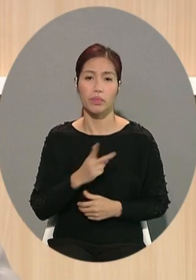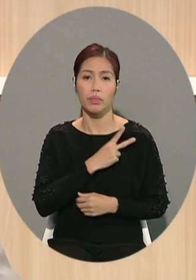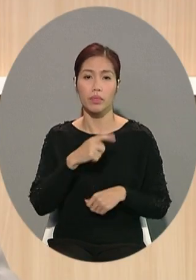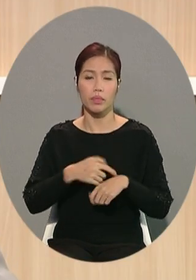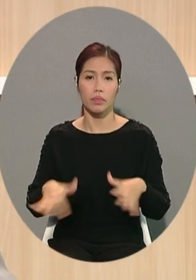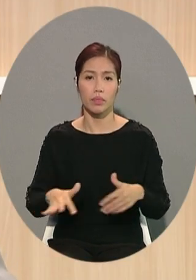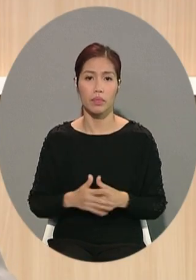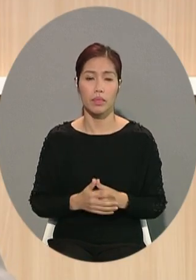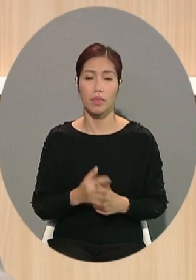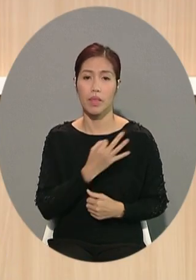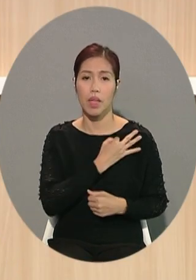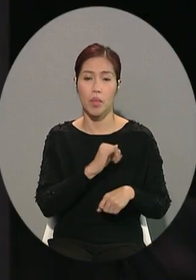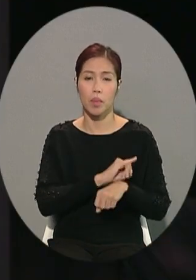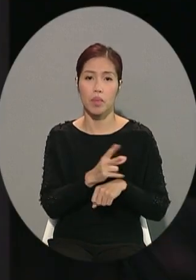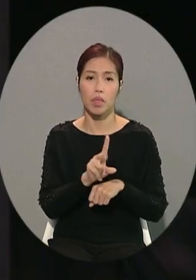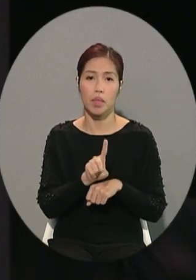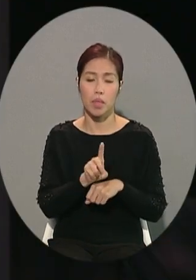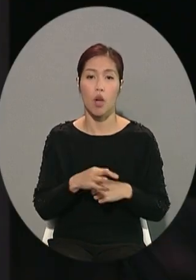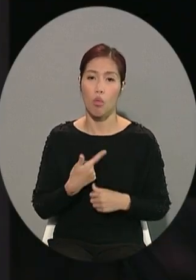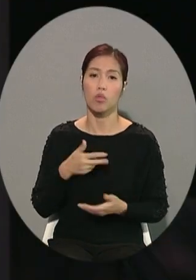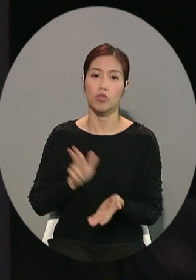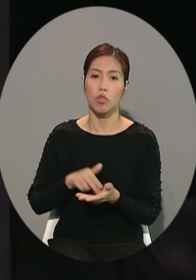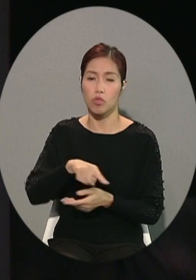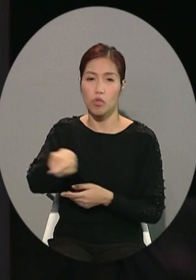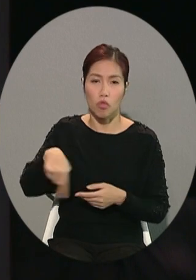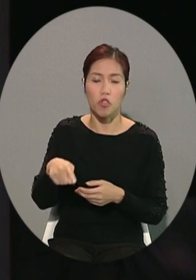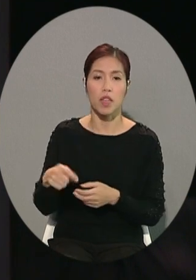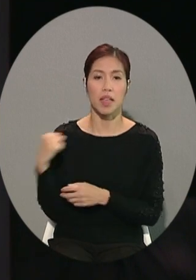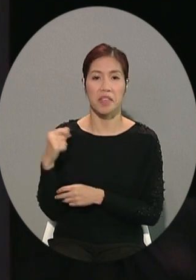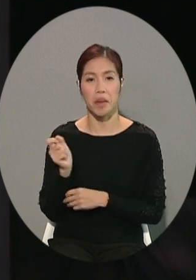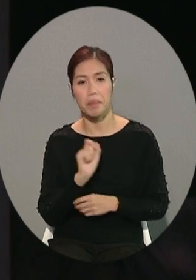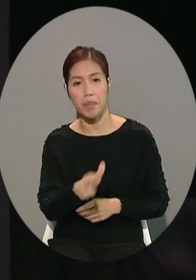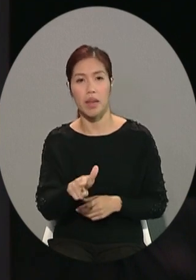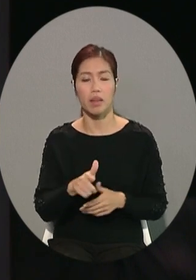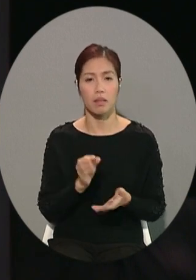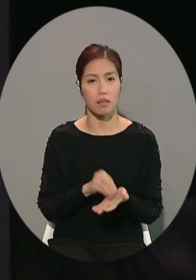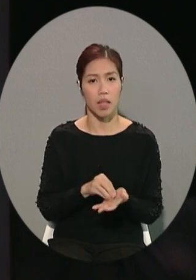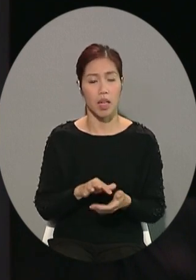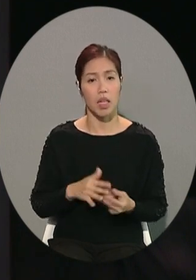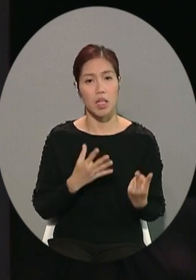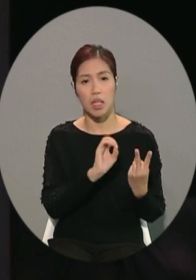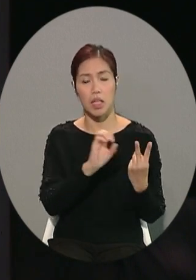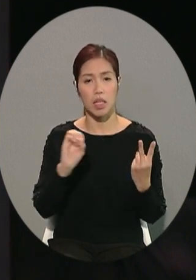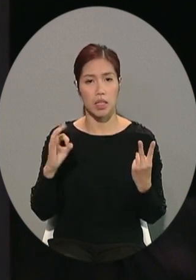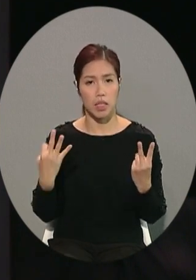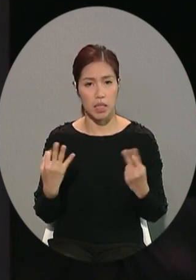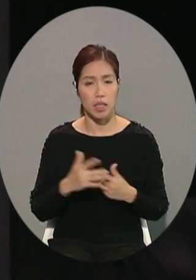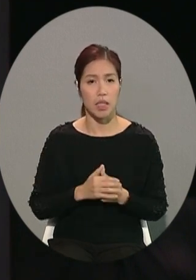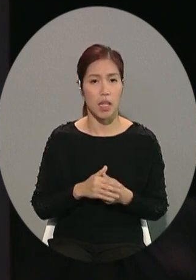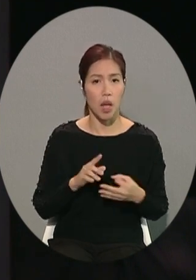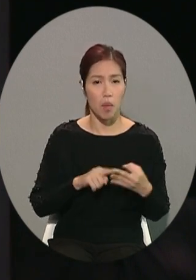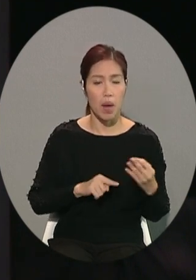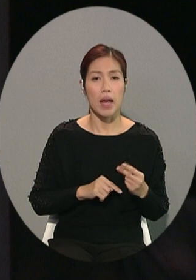完3號，你再有12秒。 我都相信他比你勤力的，那為什麼這麼說呢？在即03年的時候，你在華面得票是